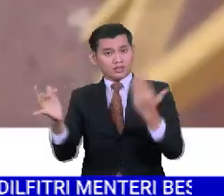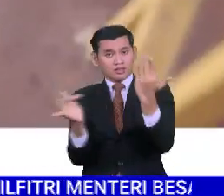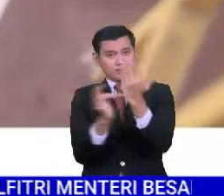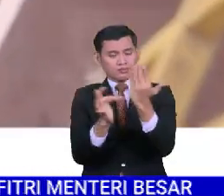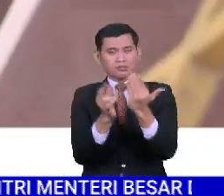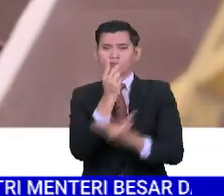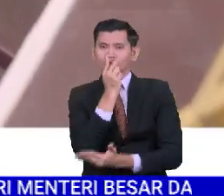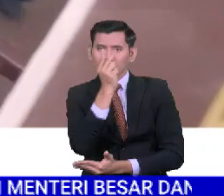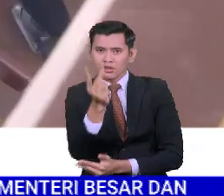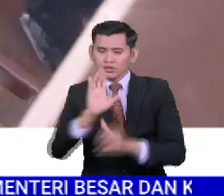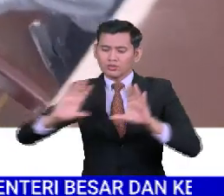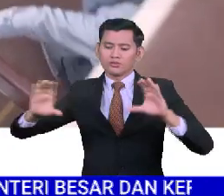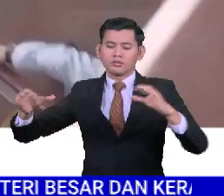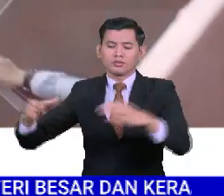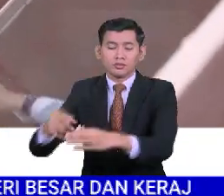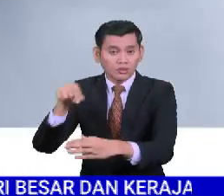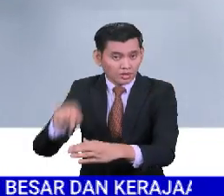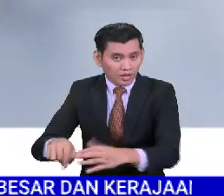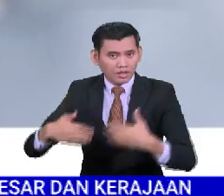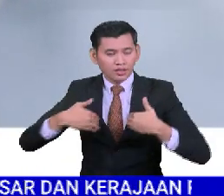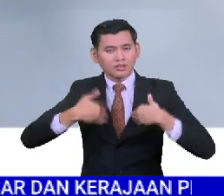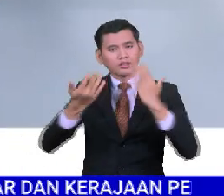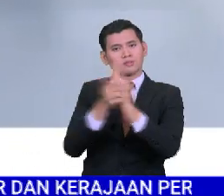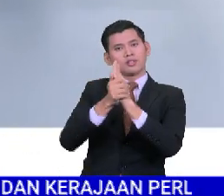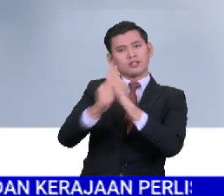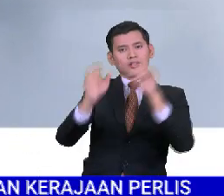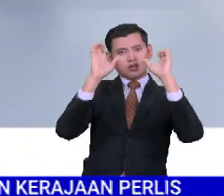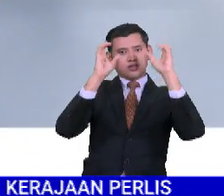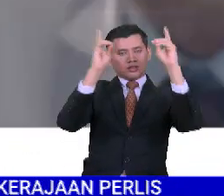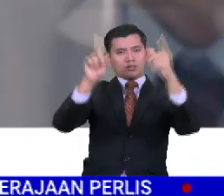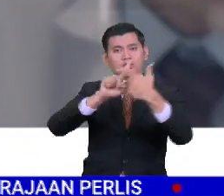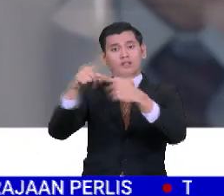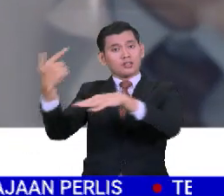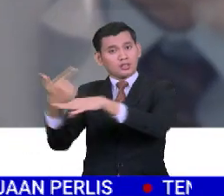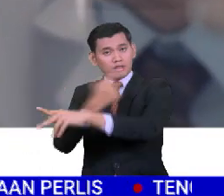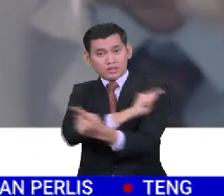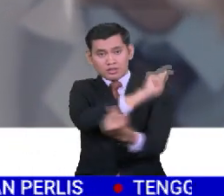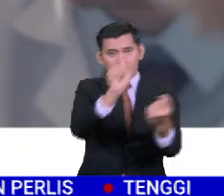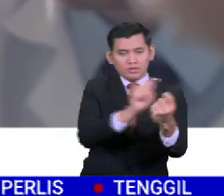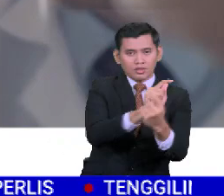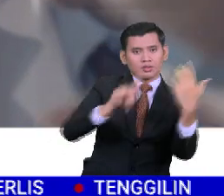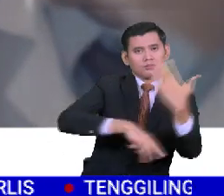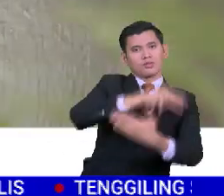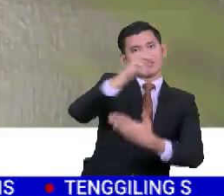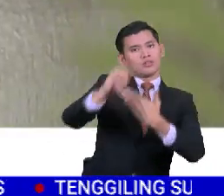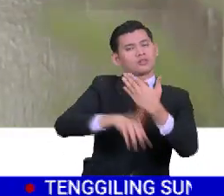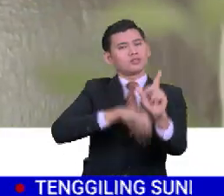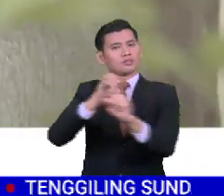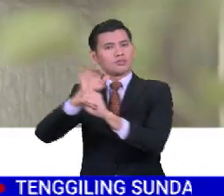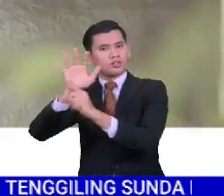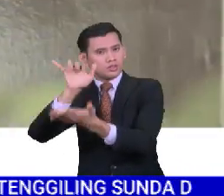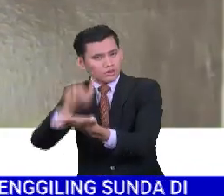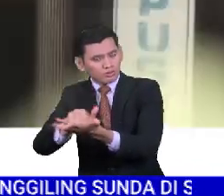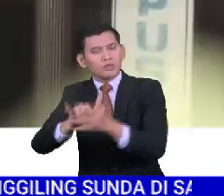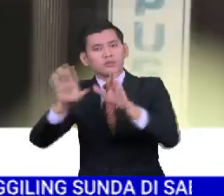Selain memastikan kumpulan sasar diberi akses pendidikan dan latihan sewajarnya, program Peneraju Impact turut memberi